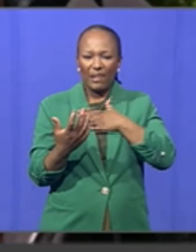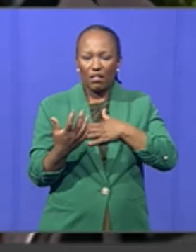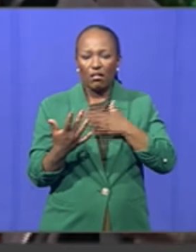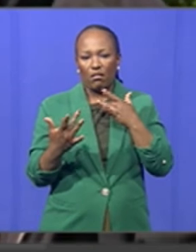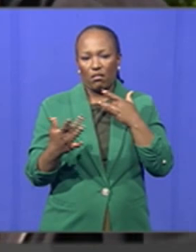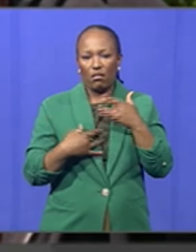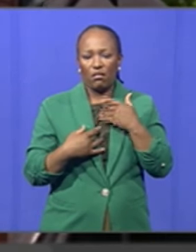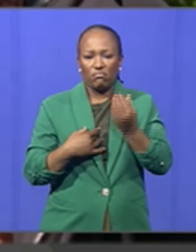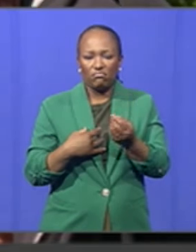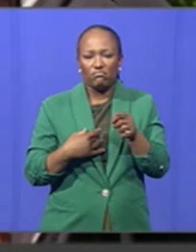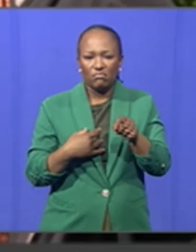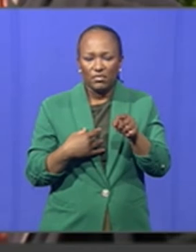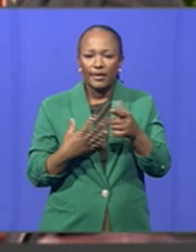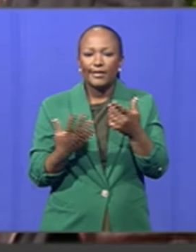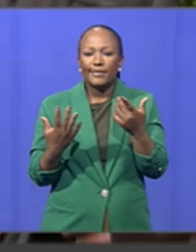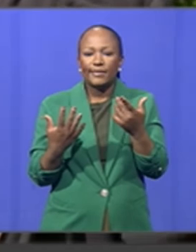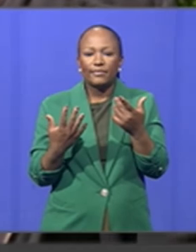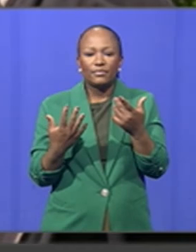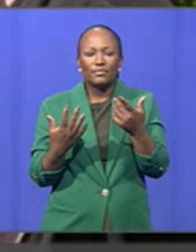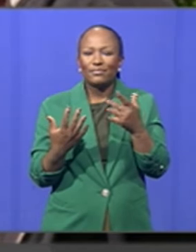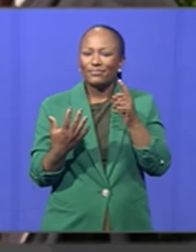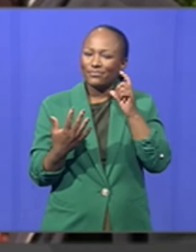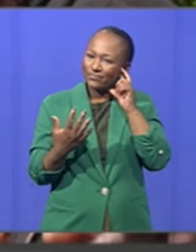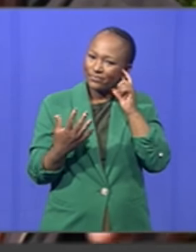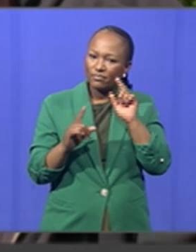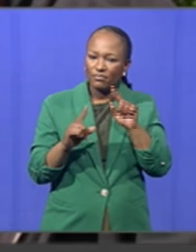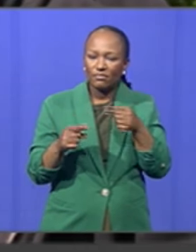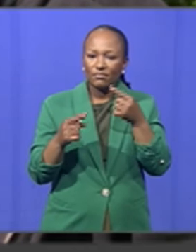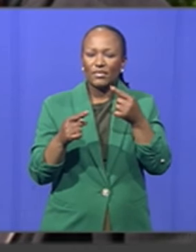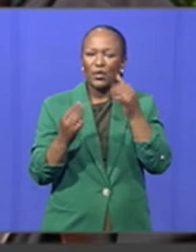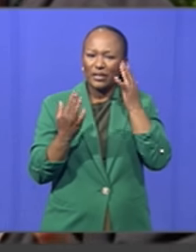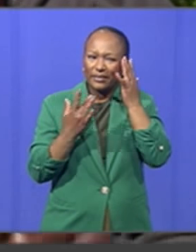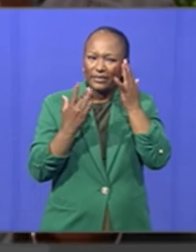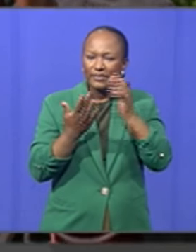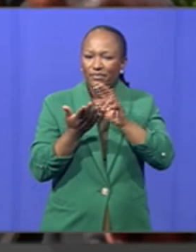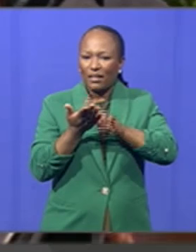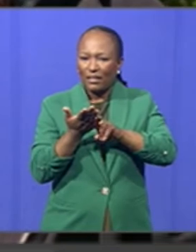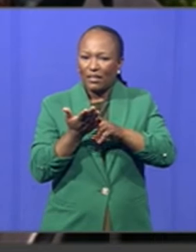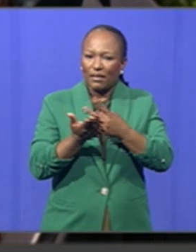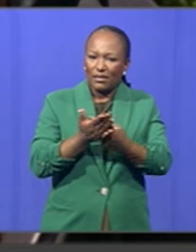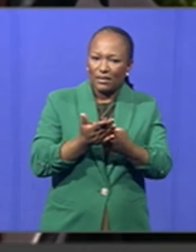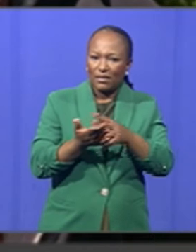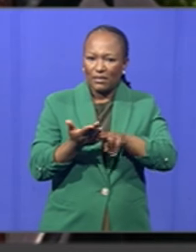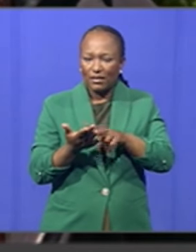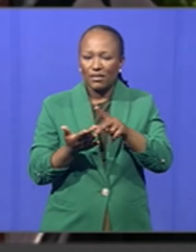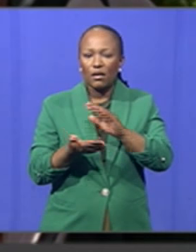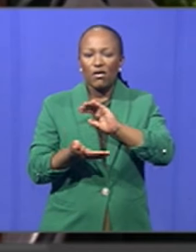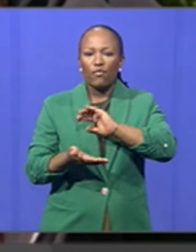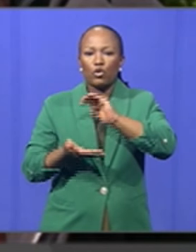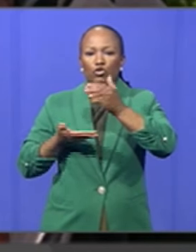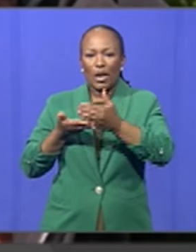dilo je selo se se dirang gore ke se ka robala ke no dula ke nagana ka trust ya Makgoba.